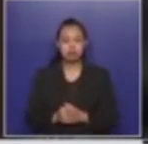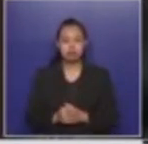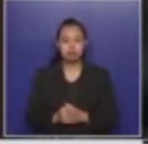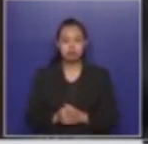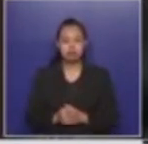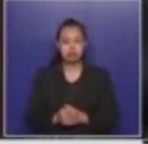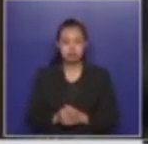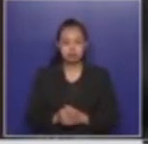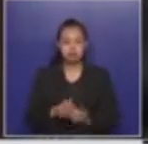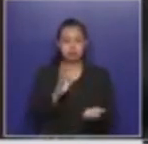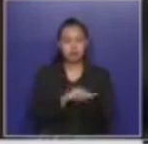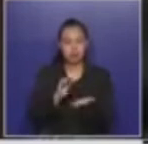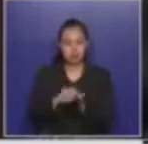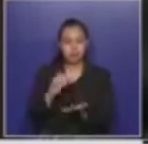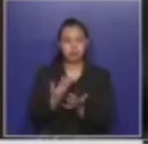มีการจัดเก็บงบประมาณก็เช่นกันครับ